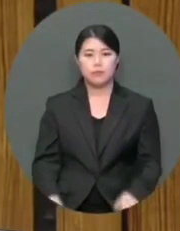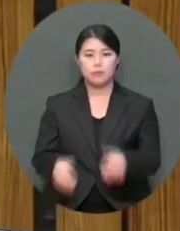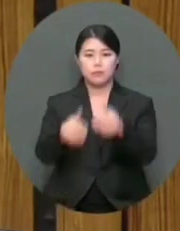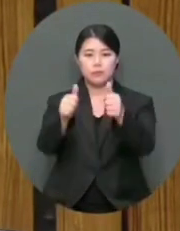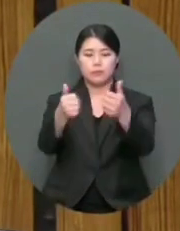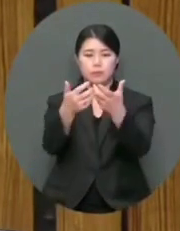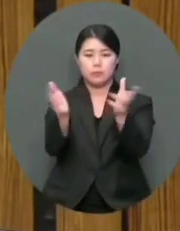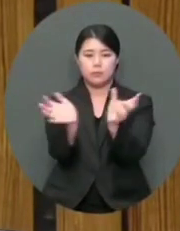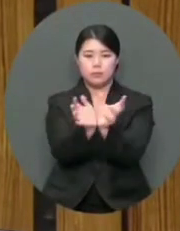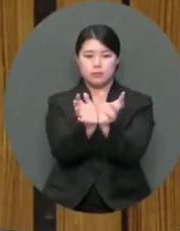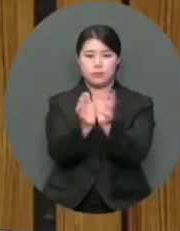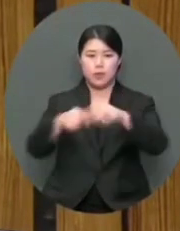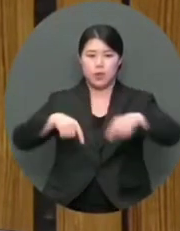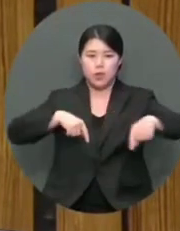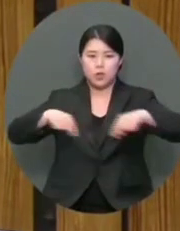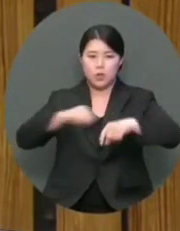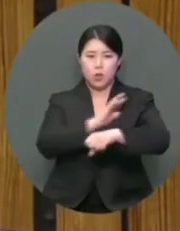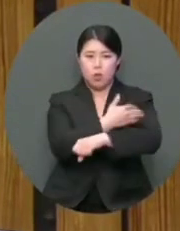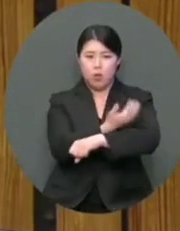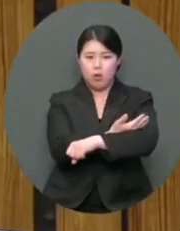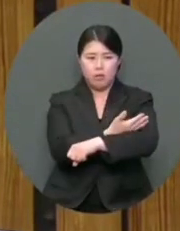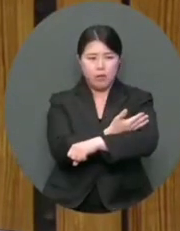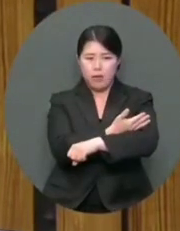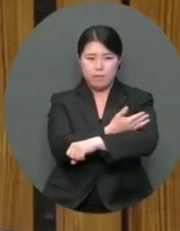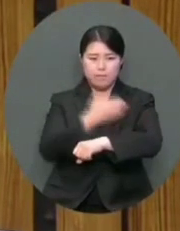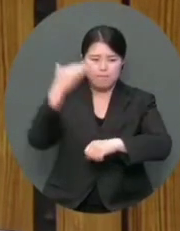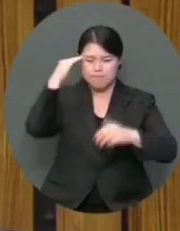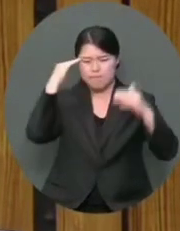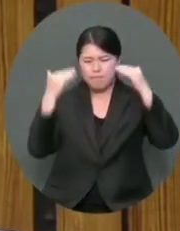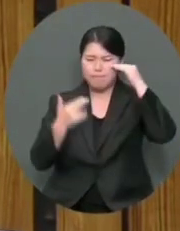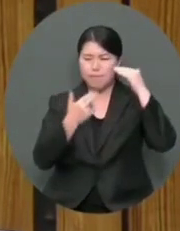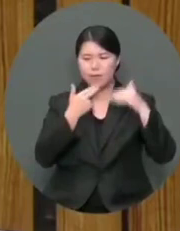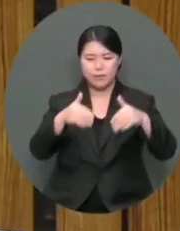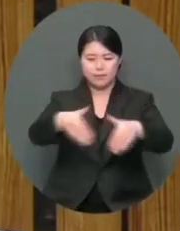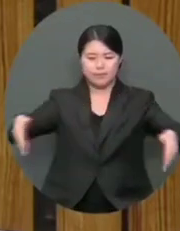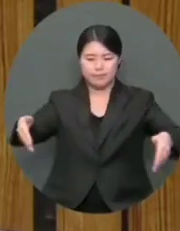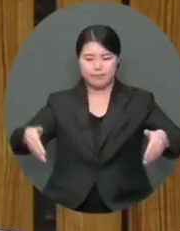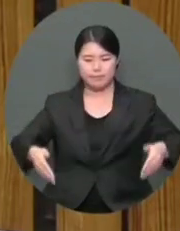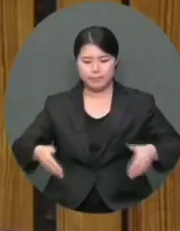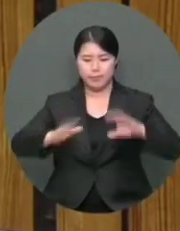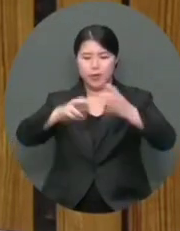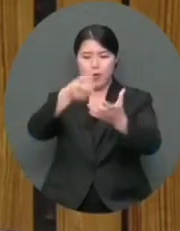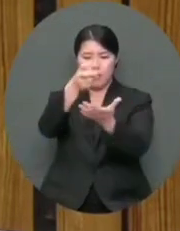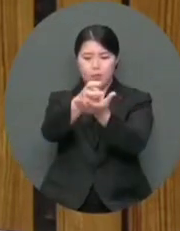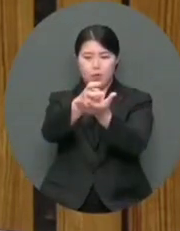사법부는 무조건 정치 권력으로부터 독립이 되어야 됩니다. 헌법과 법률에 따라서